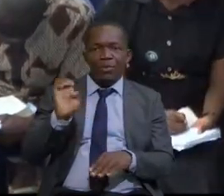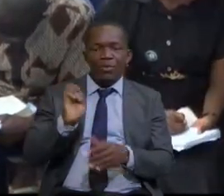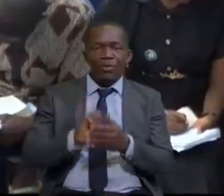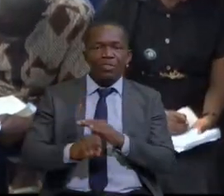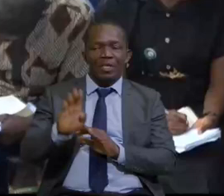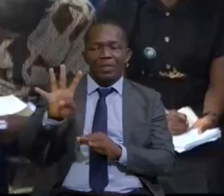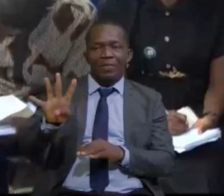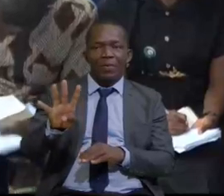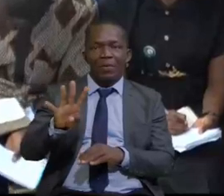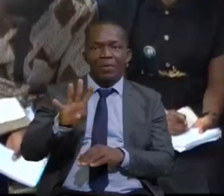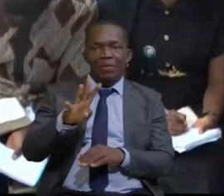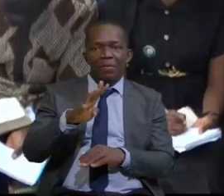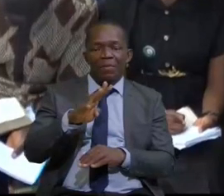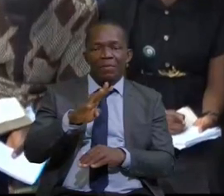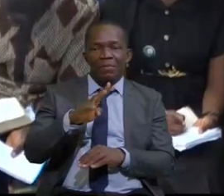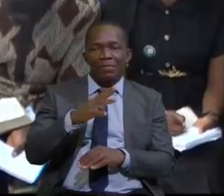nous parlons